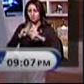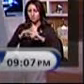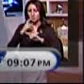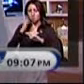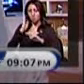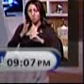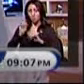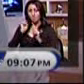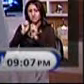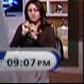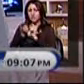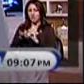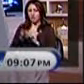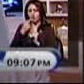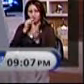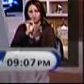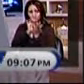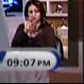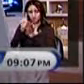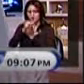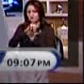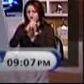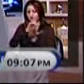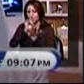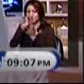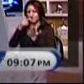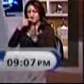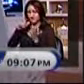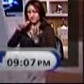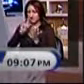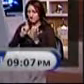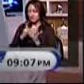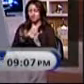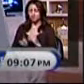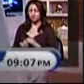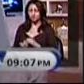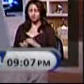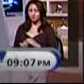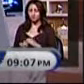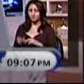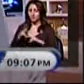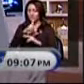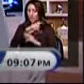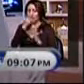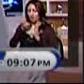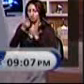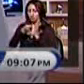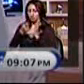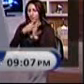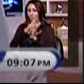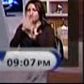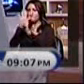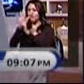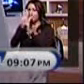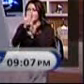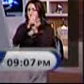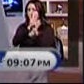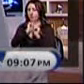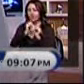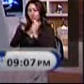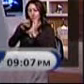مبارك، يعني قد يخدش ده استقلال القاضي. فكره، ودي فكره اللي جايه دي انا دافع عنها بمنتهى، يعني دافعت عنها وادافع عنها بمنتهى